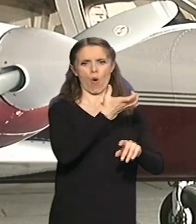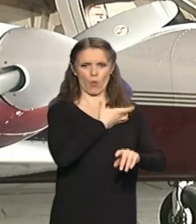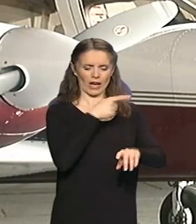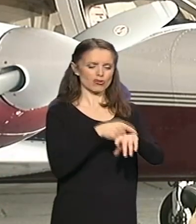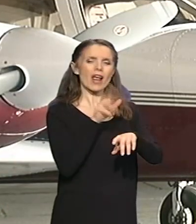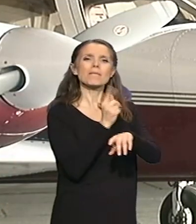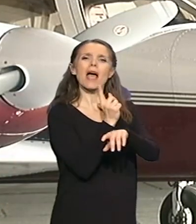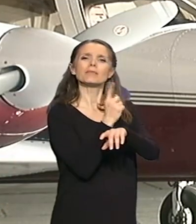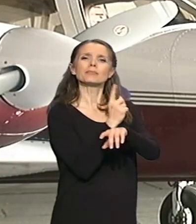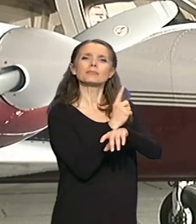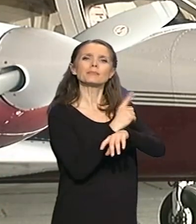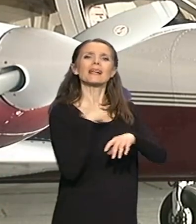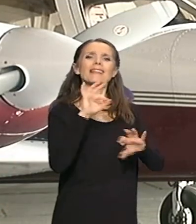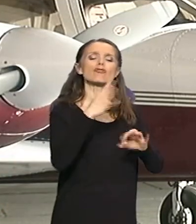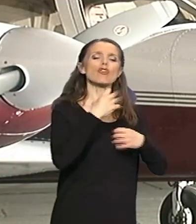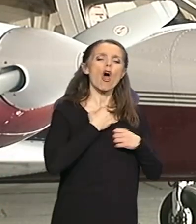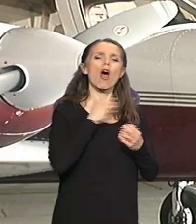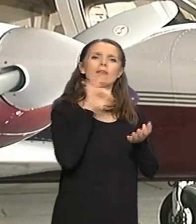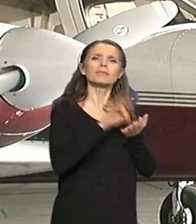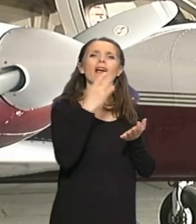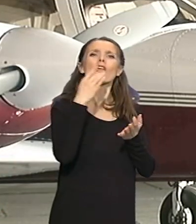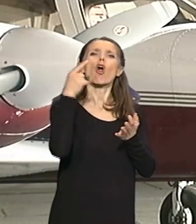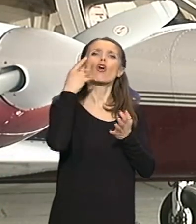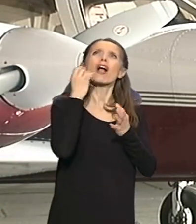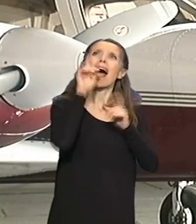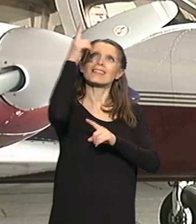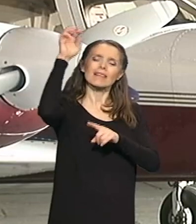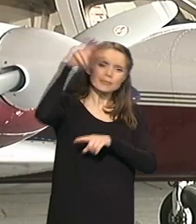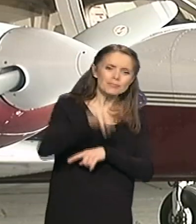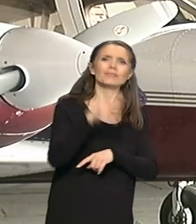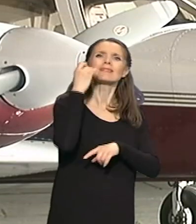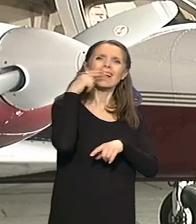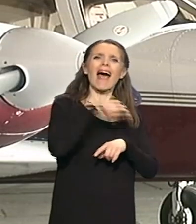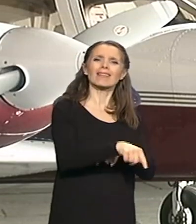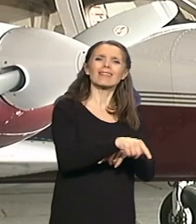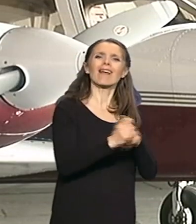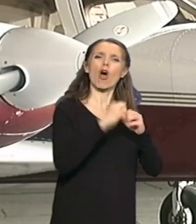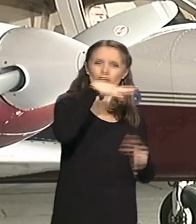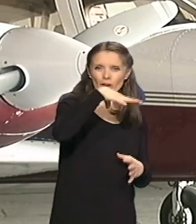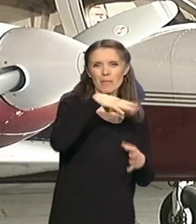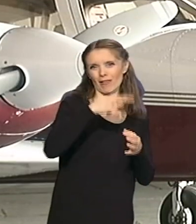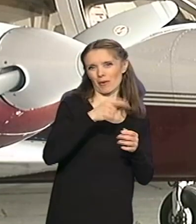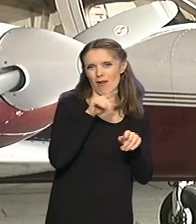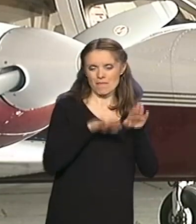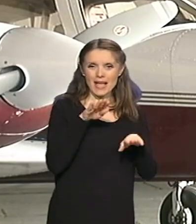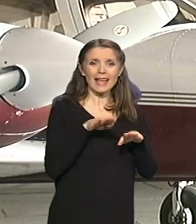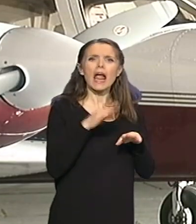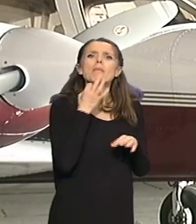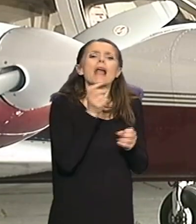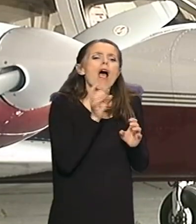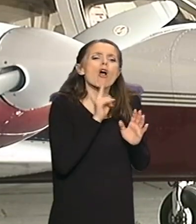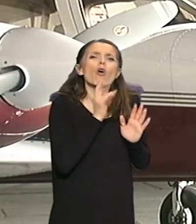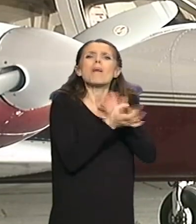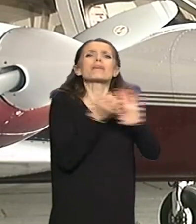padate i kad se otvorio padobre. Kojom brzinom ste padali? Tad se pada mnogo brže jer je stojite višlje, vazduh